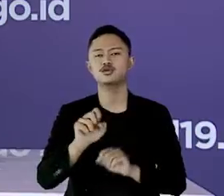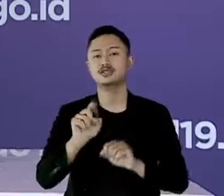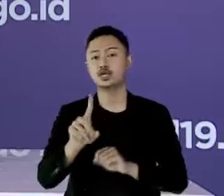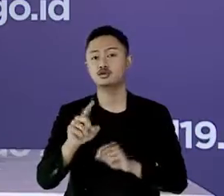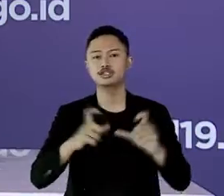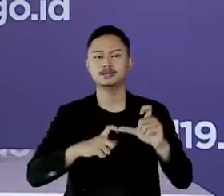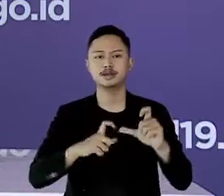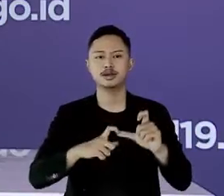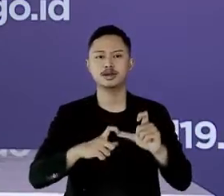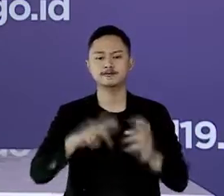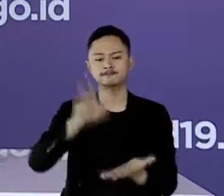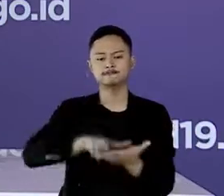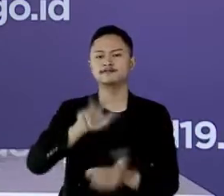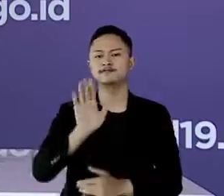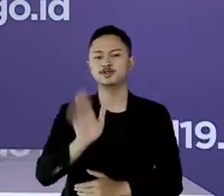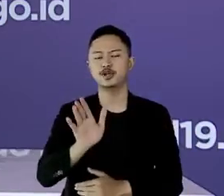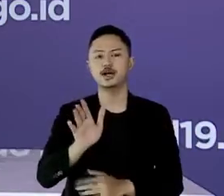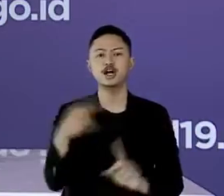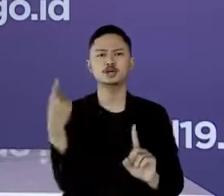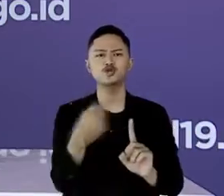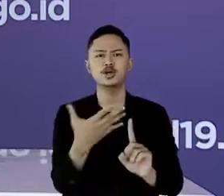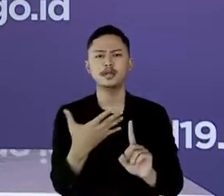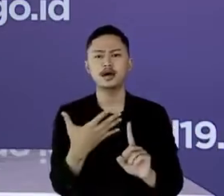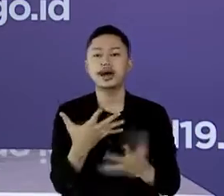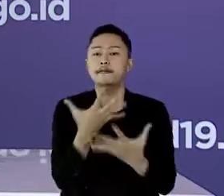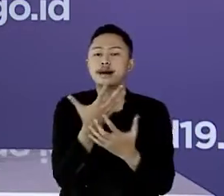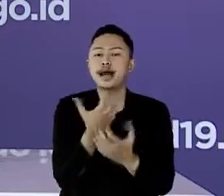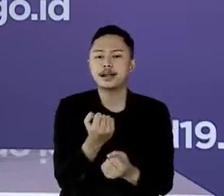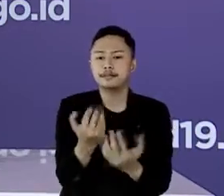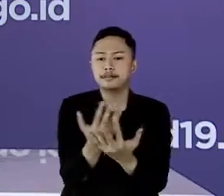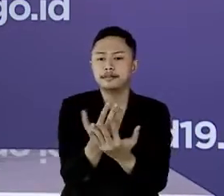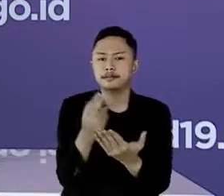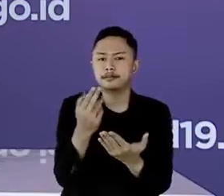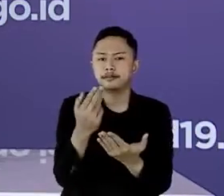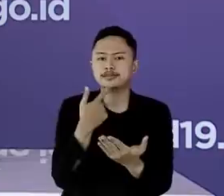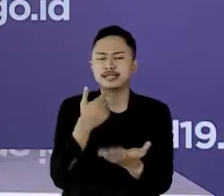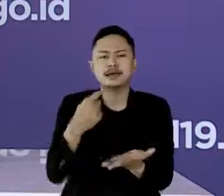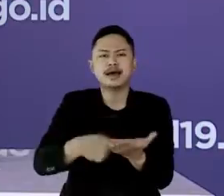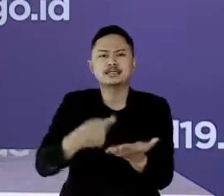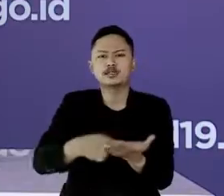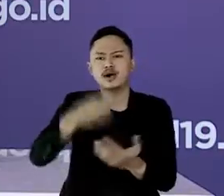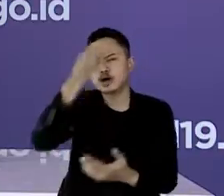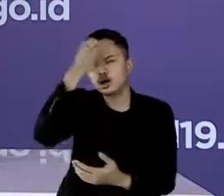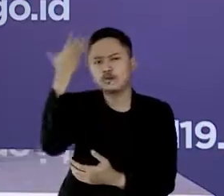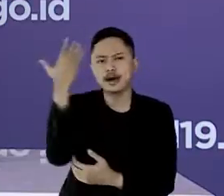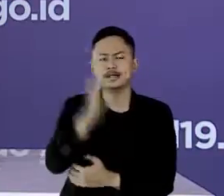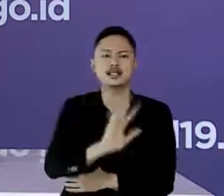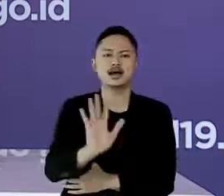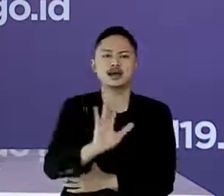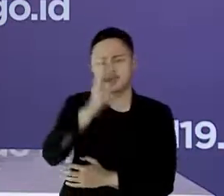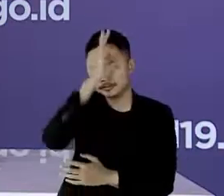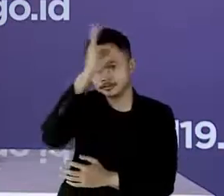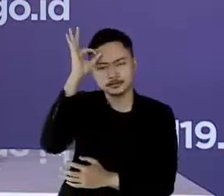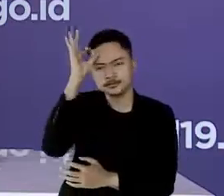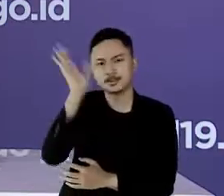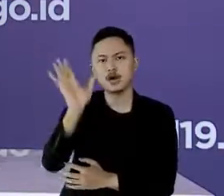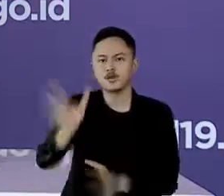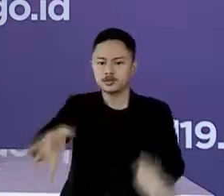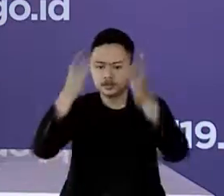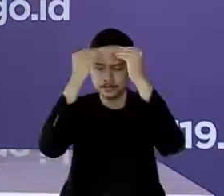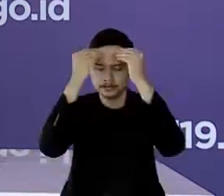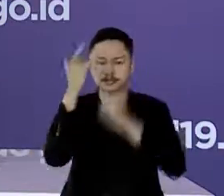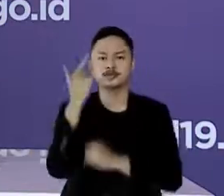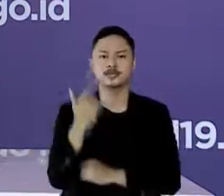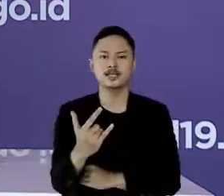demi menekan risiko learning Los dan menjaga kualitas pembelajaran mahasiswa Berikut